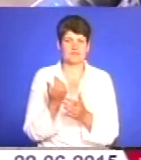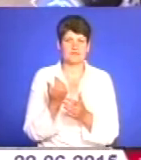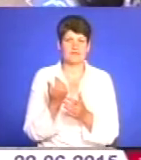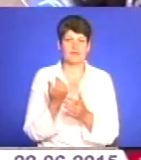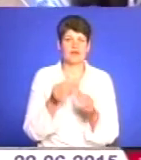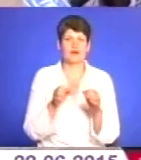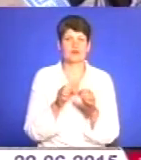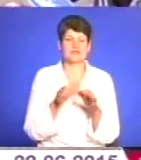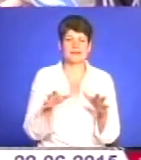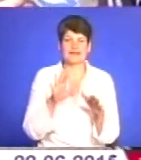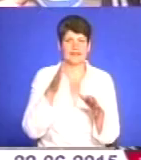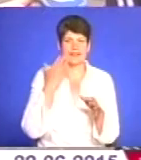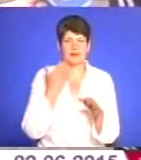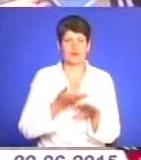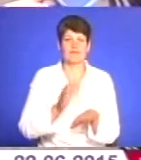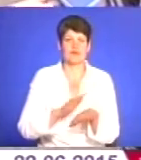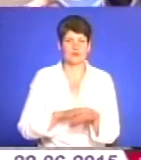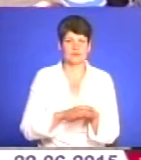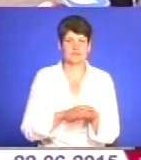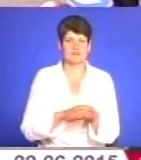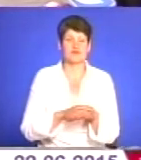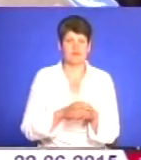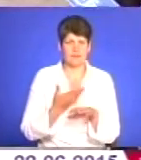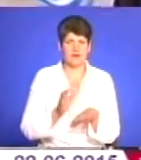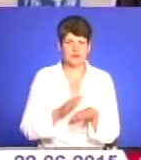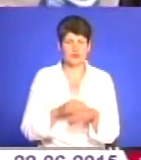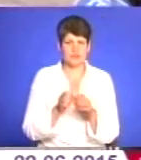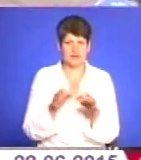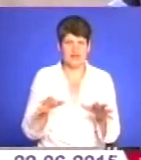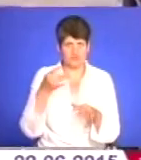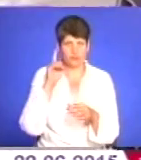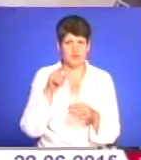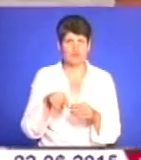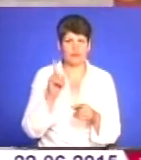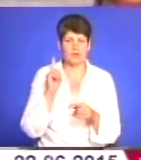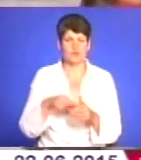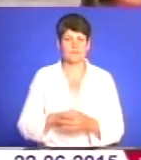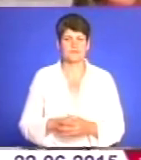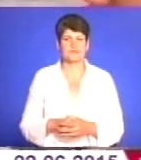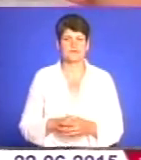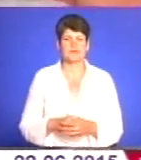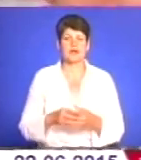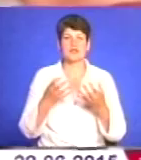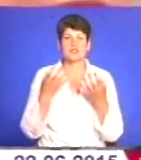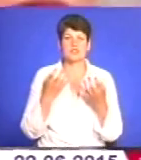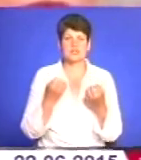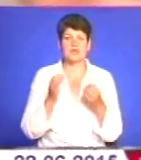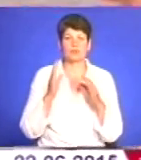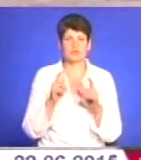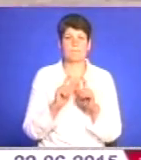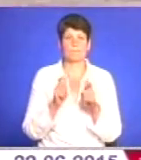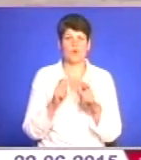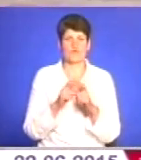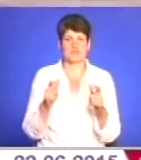Розкладається він не дуже легко, а тяжко. Тяжко його розкладати, так? Але ти вмієш вже? Вмію. Якщо ще буде повістка в